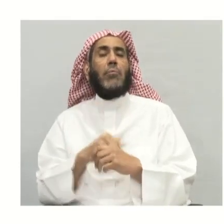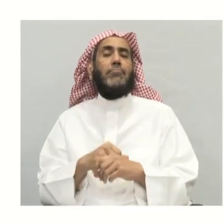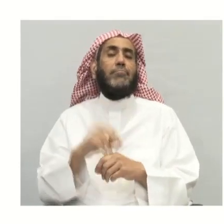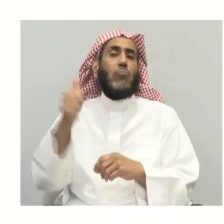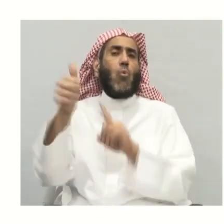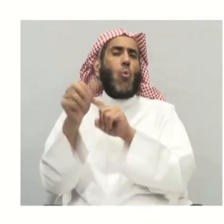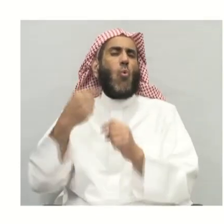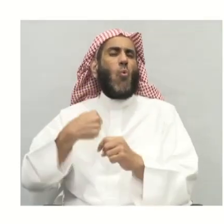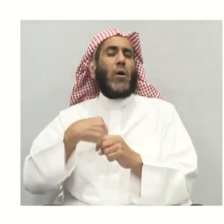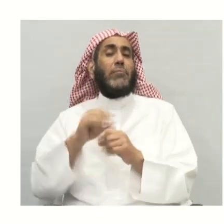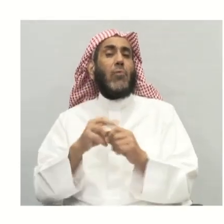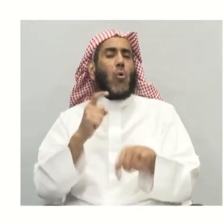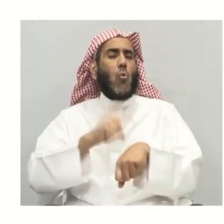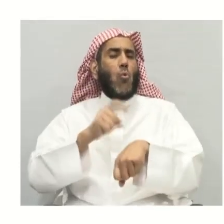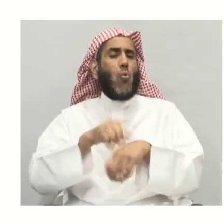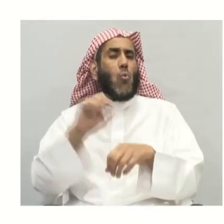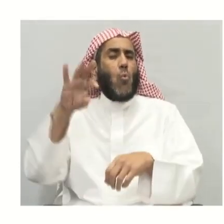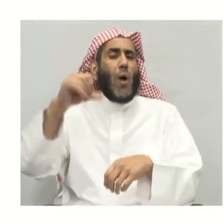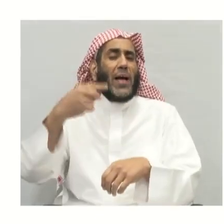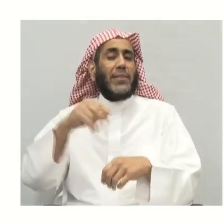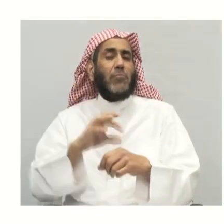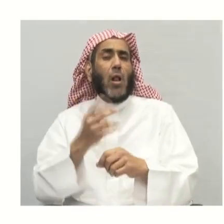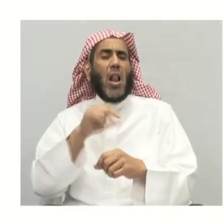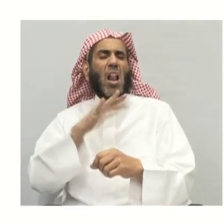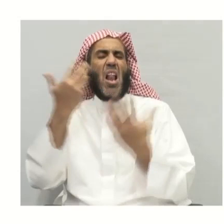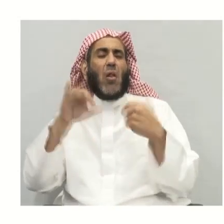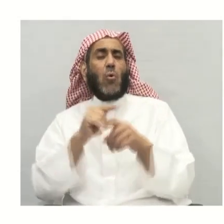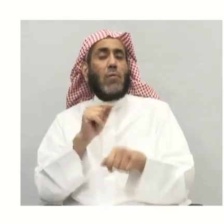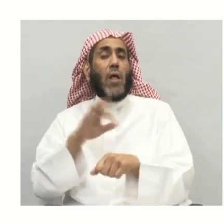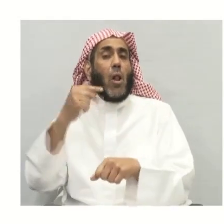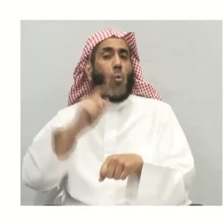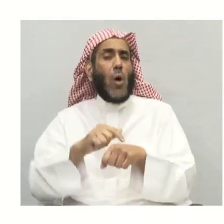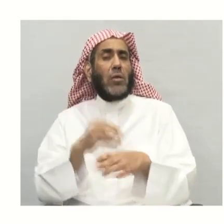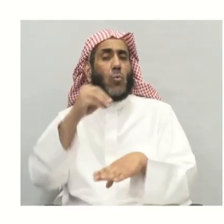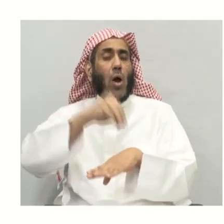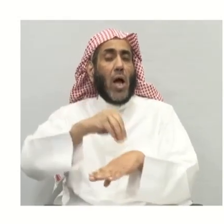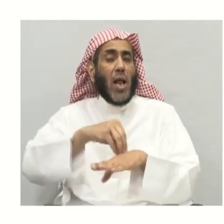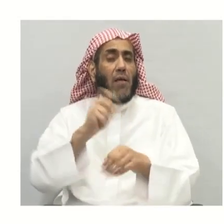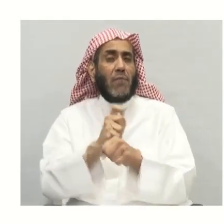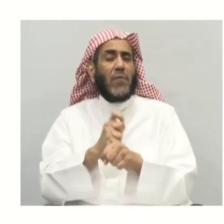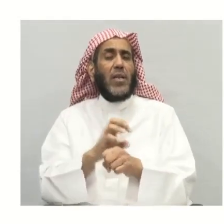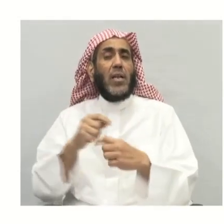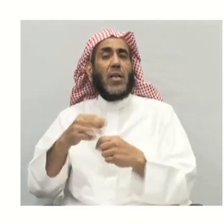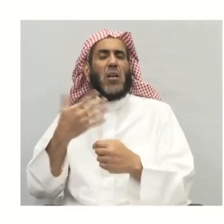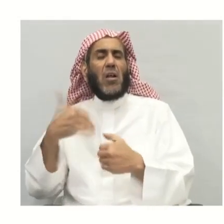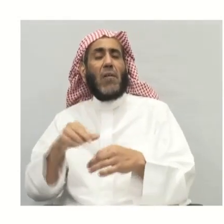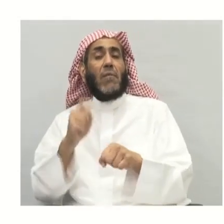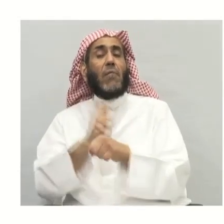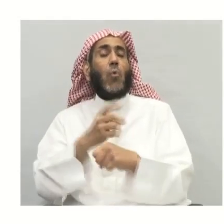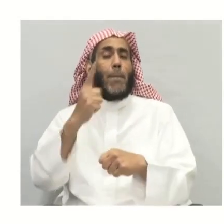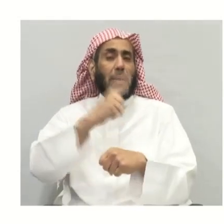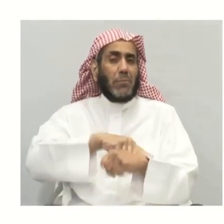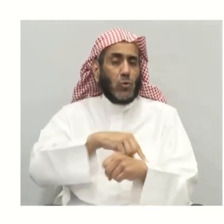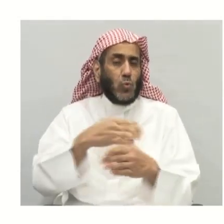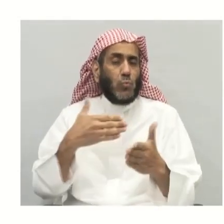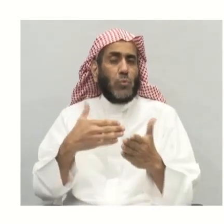كلمه الوعد سنعربها ونقول لن اخلف الوعد اذن الوعد وقع عليها فعل الاخلاف اذا مفعول به منصوب